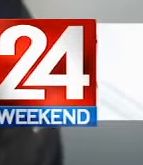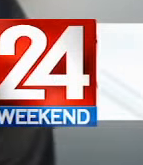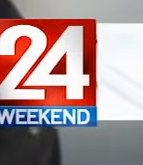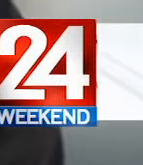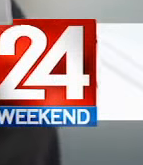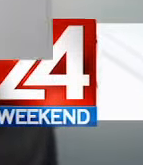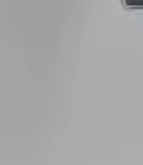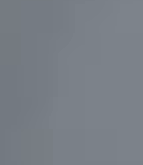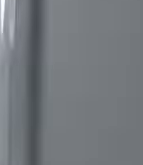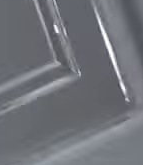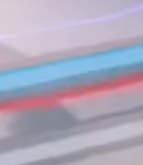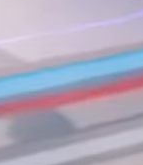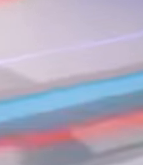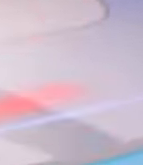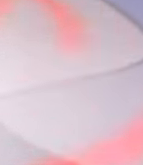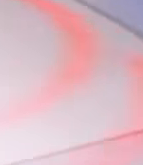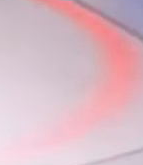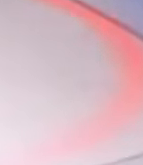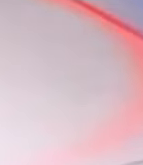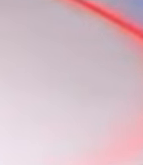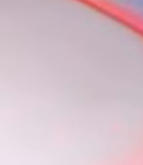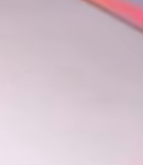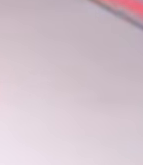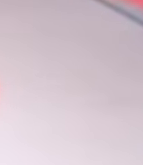ngayong pandemic.